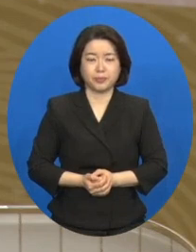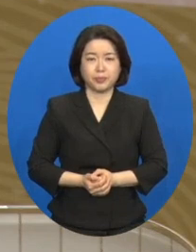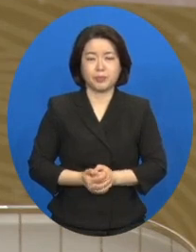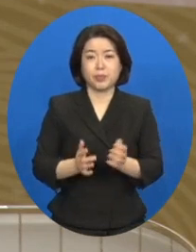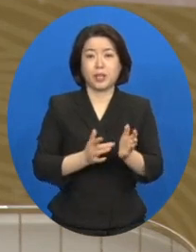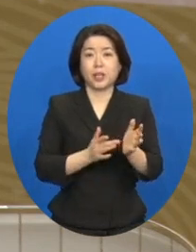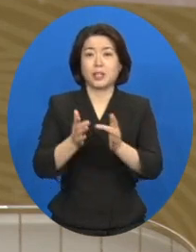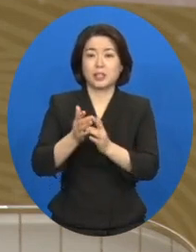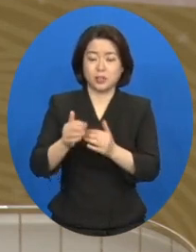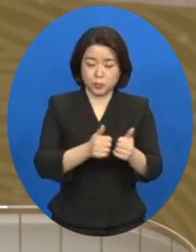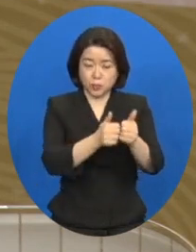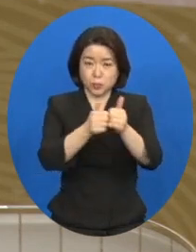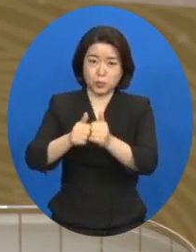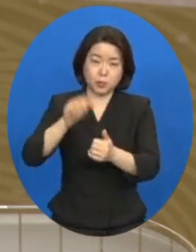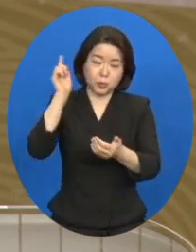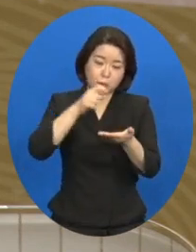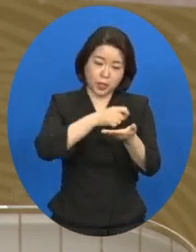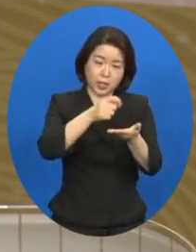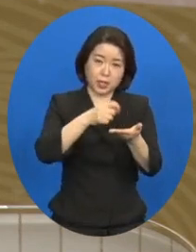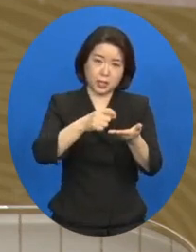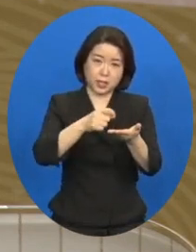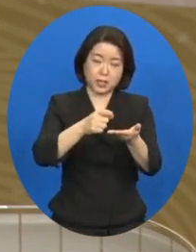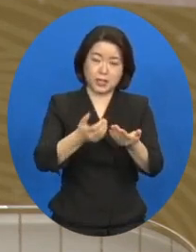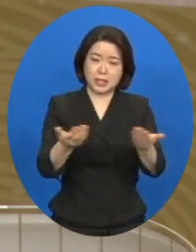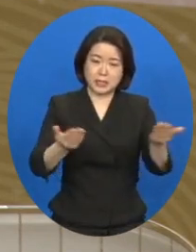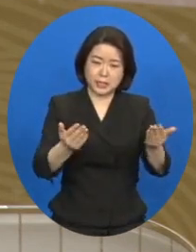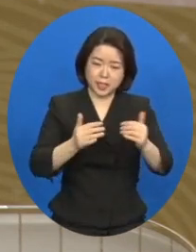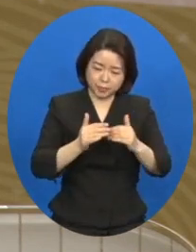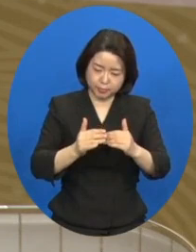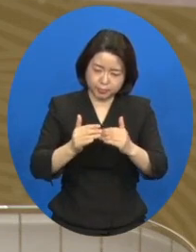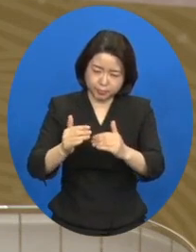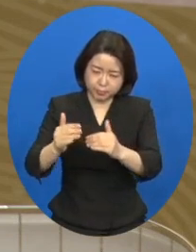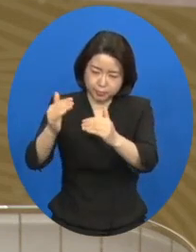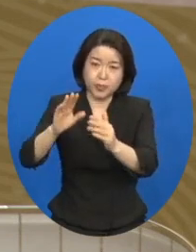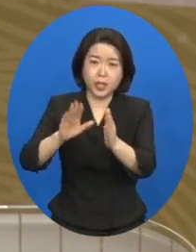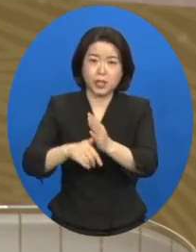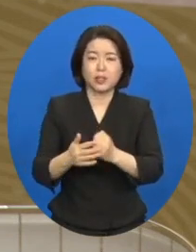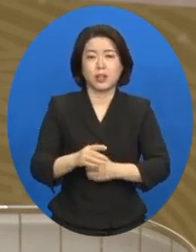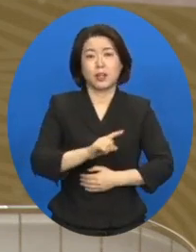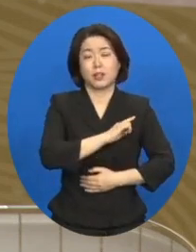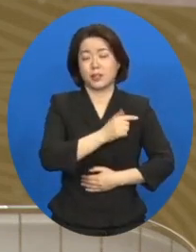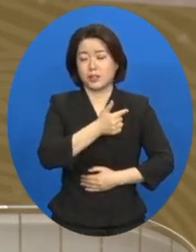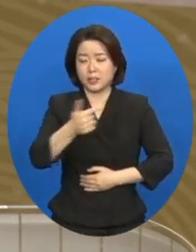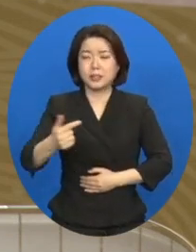예수 동행일기를 이렇게 쓰는 사역을 하면서 가장 큰 위기는